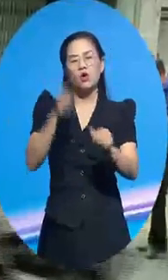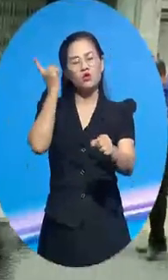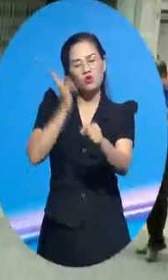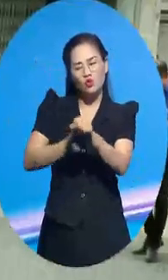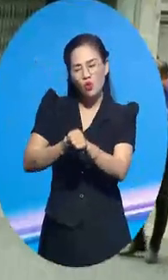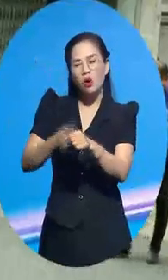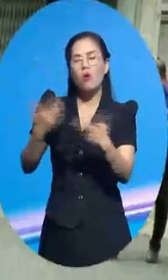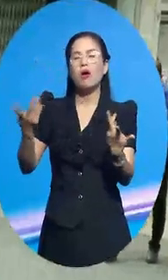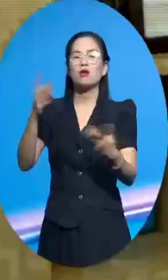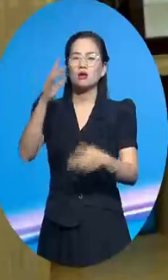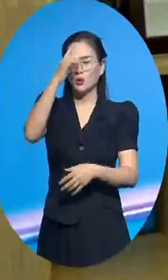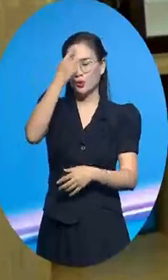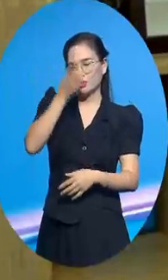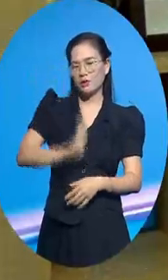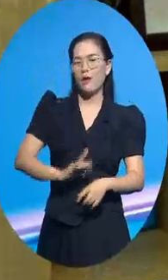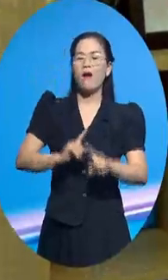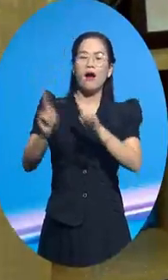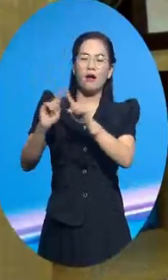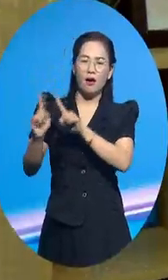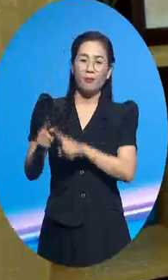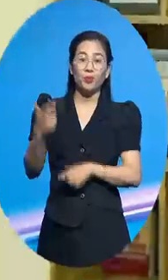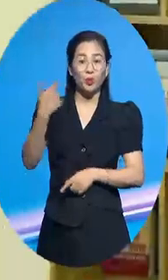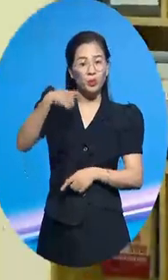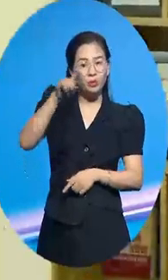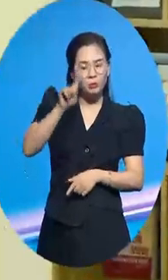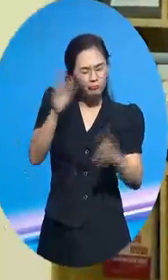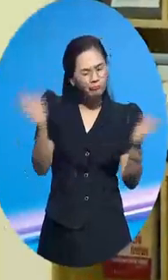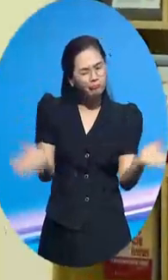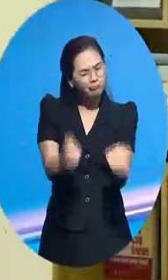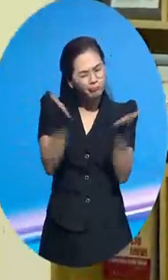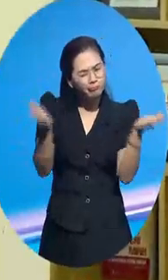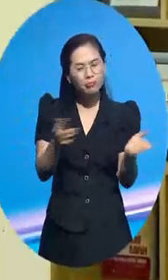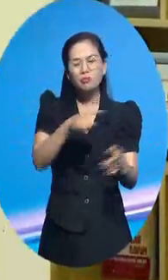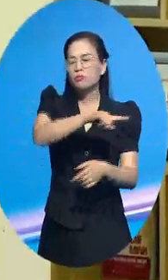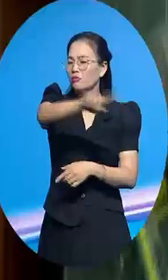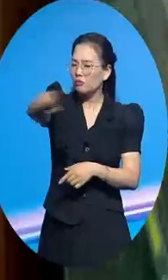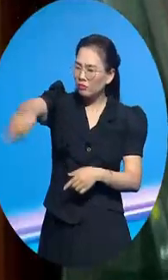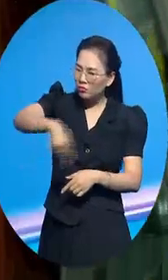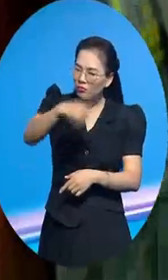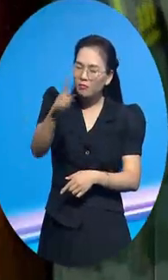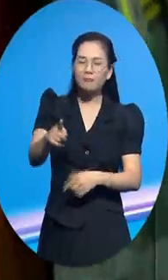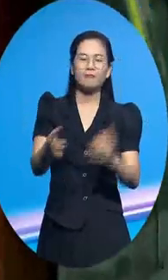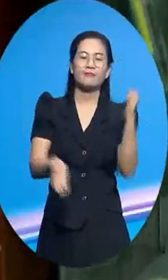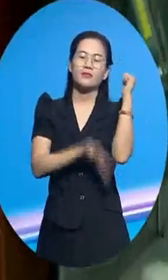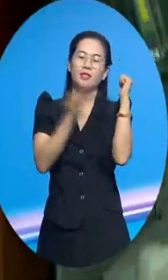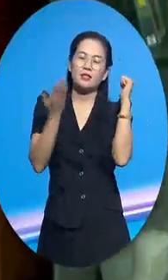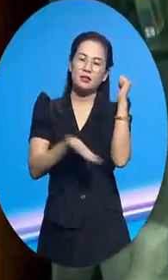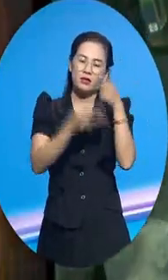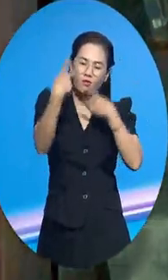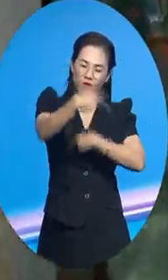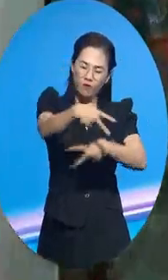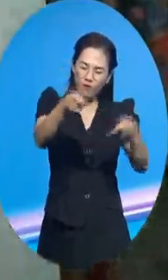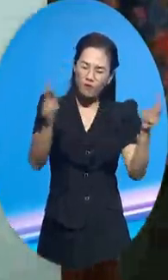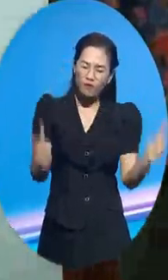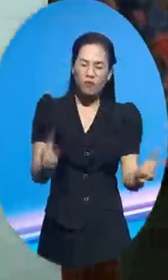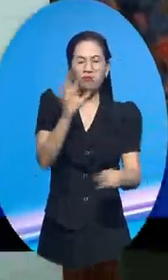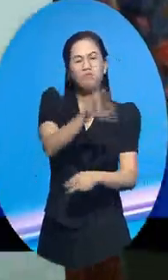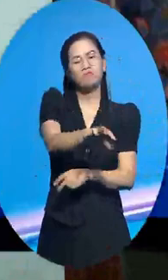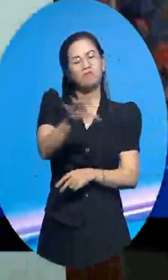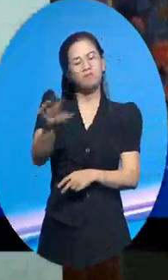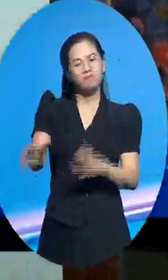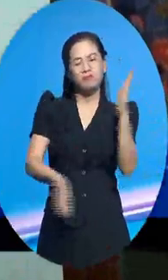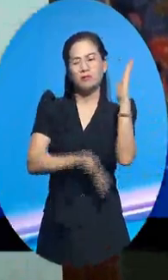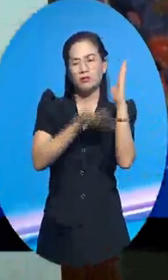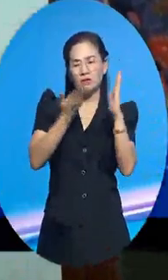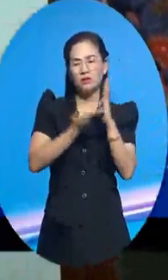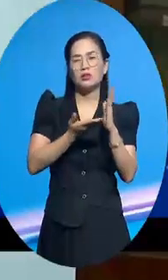Thời gian tới, quận 1 sẽ tiếp tục vận động triển khai xây dựng không gian văn hóa Hồ Chí Minh ở các cơ sở tôn giáo tín ngưỡng khác, qua đó